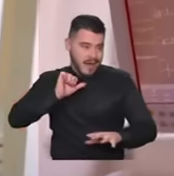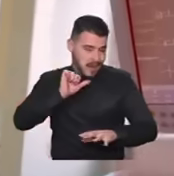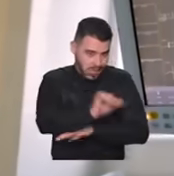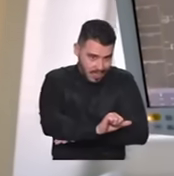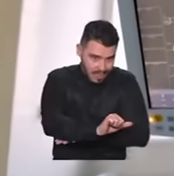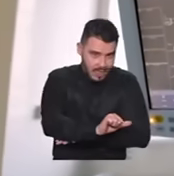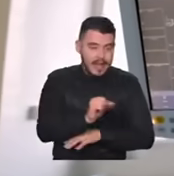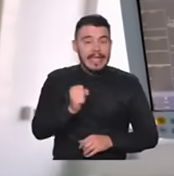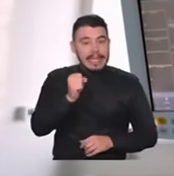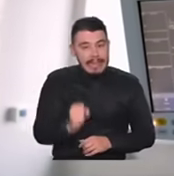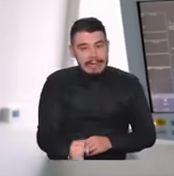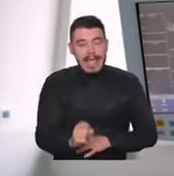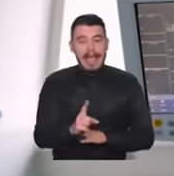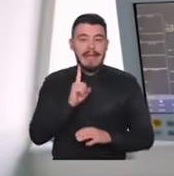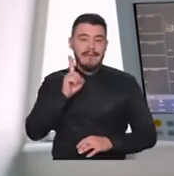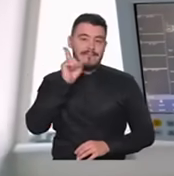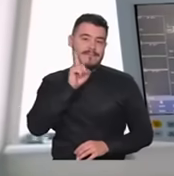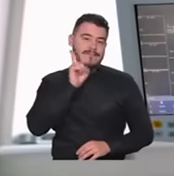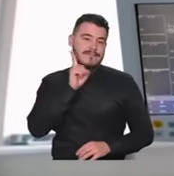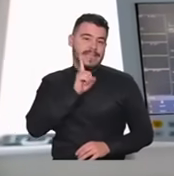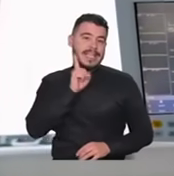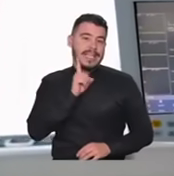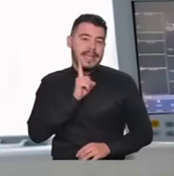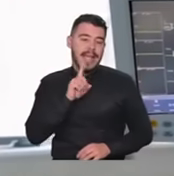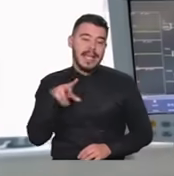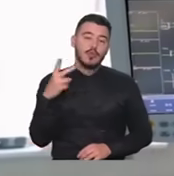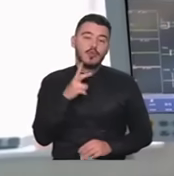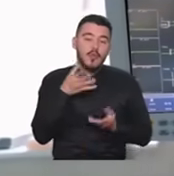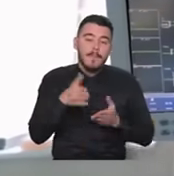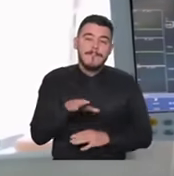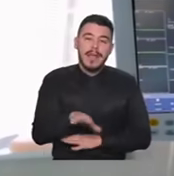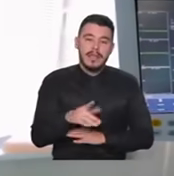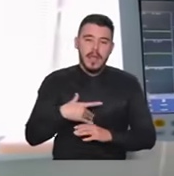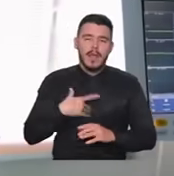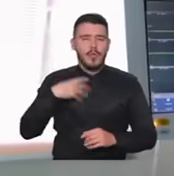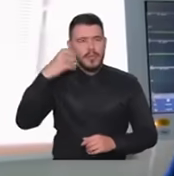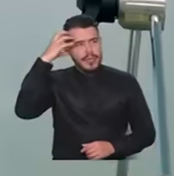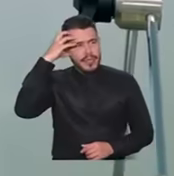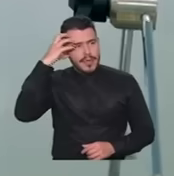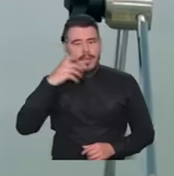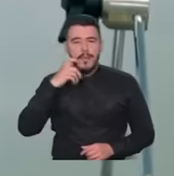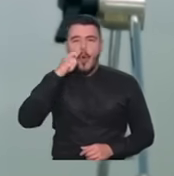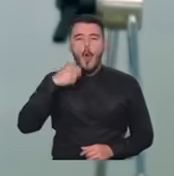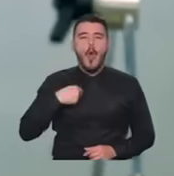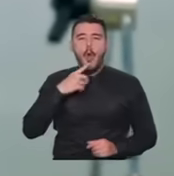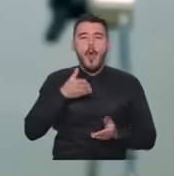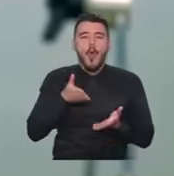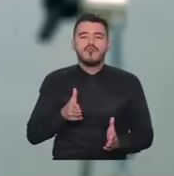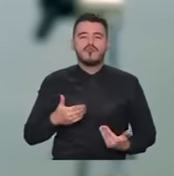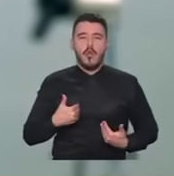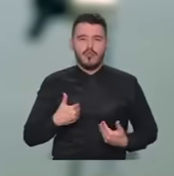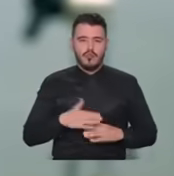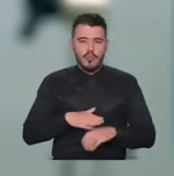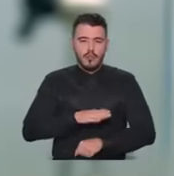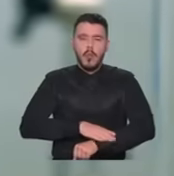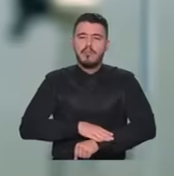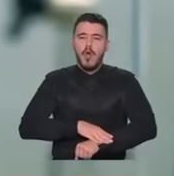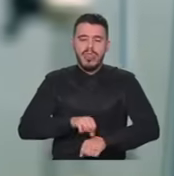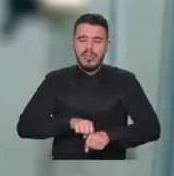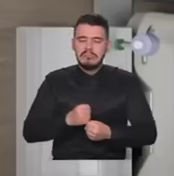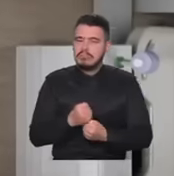λοιπόν είχε τον άντρα της στο νοσοκομείο, κάτι είχε χτυπήσει, είχε στραμπουλήξει το πόδι του τότε ο γιος μου και πήγανε σαν ζευγάρι στο νοσοκομείο.